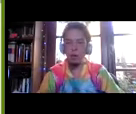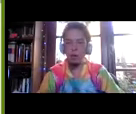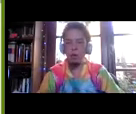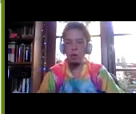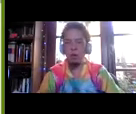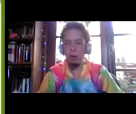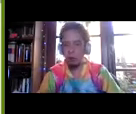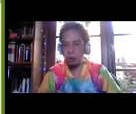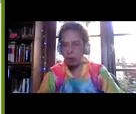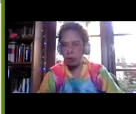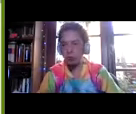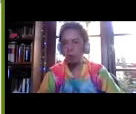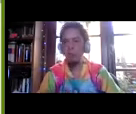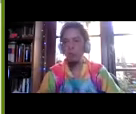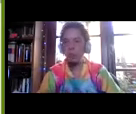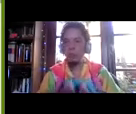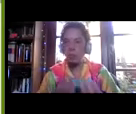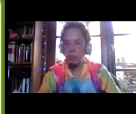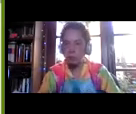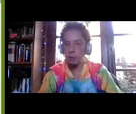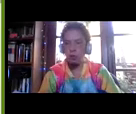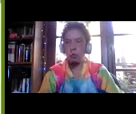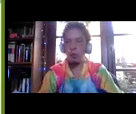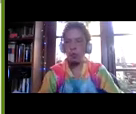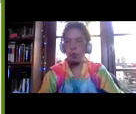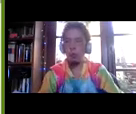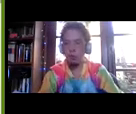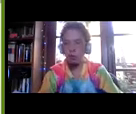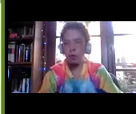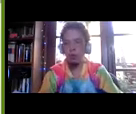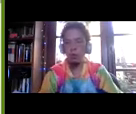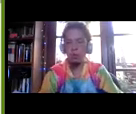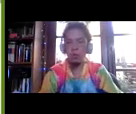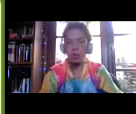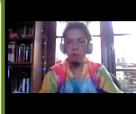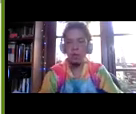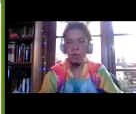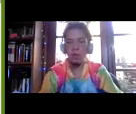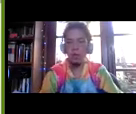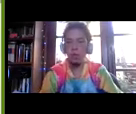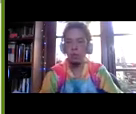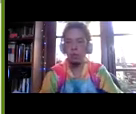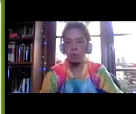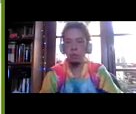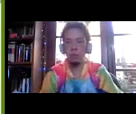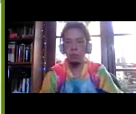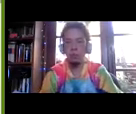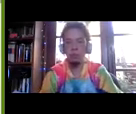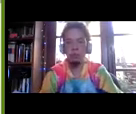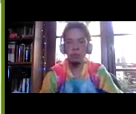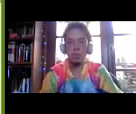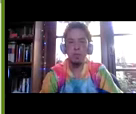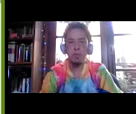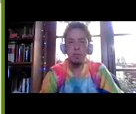Alors, c'est un aller-retour où on obtient de l'information, mais aussi on produit de l'information